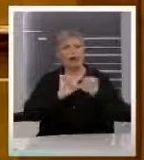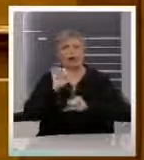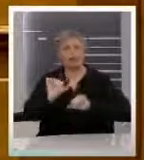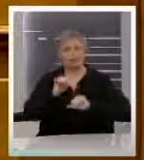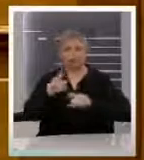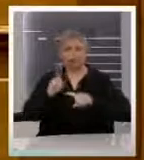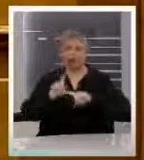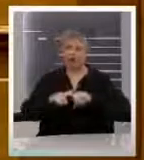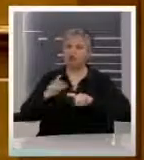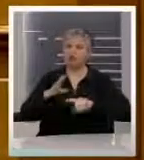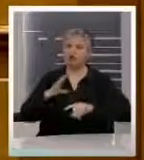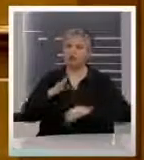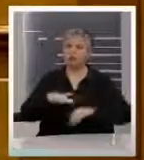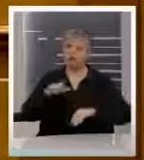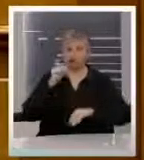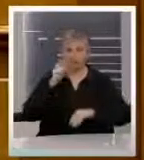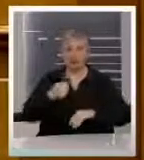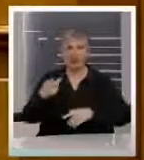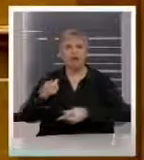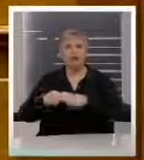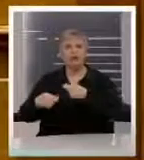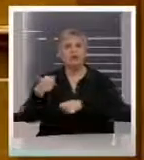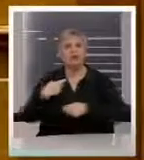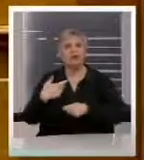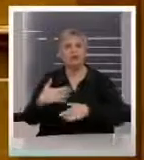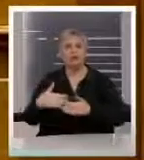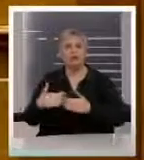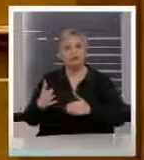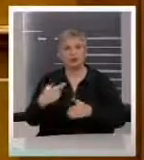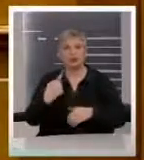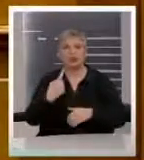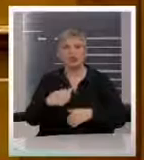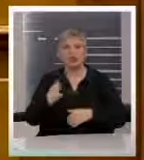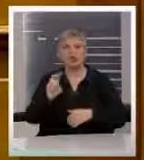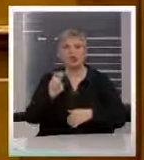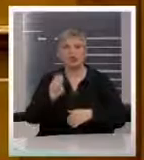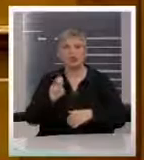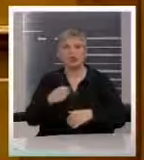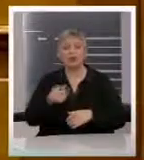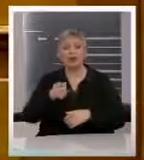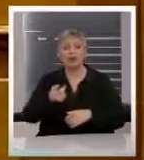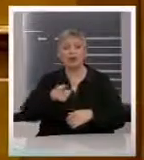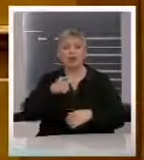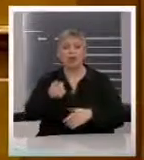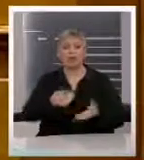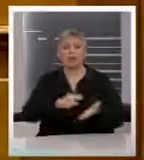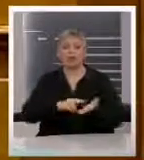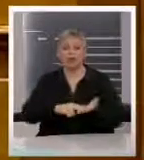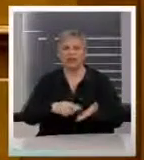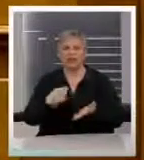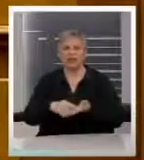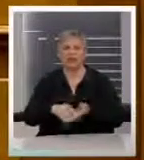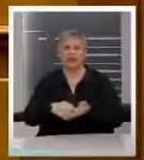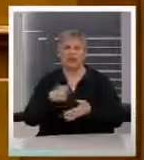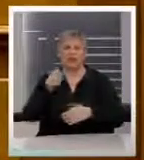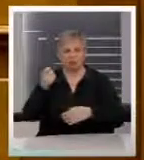οι επιχειρηματίες θα έχουν 120 δόσεις για χρέη τους σε εφορία και ασφαλιστικά ταμεία. 100 δόσεις